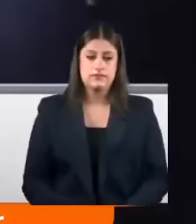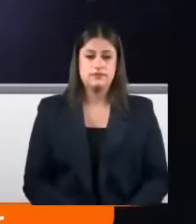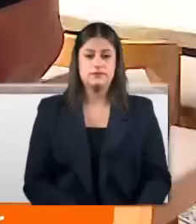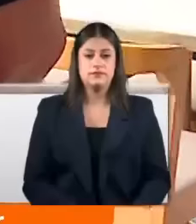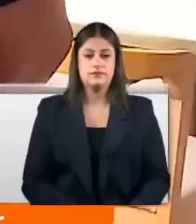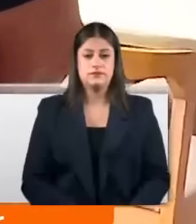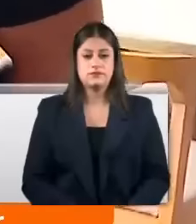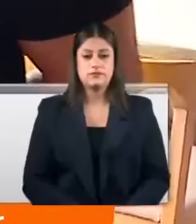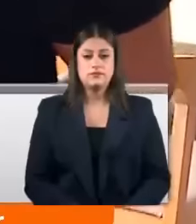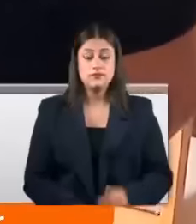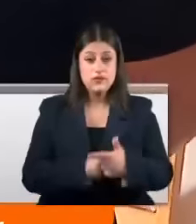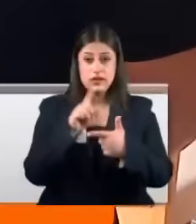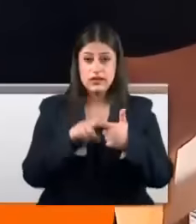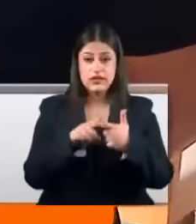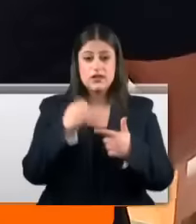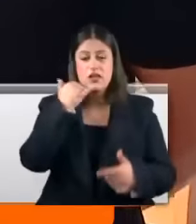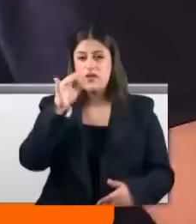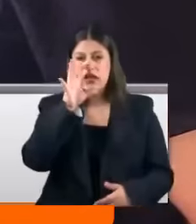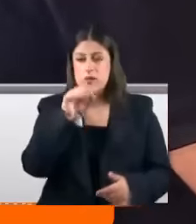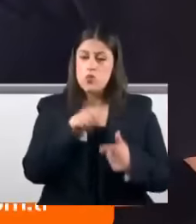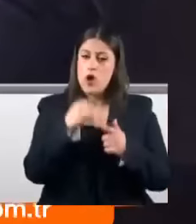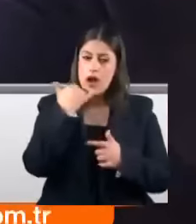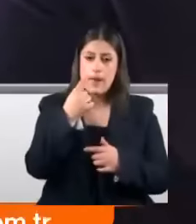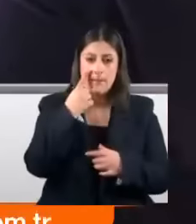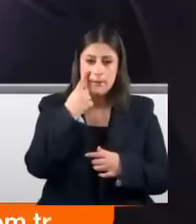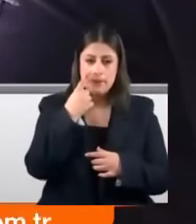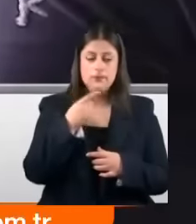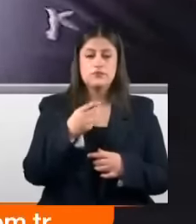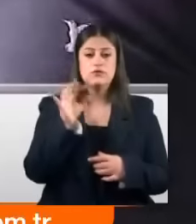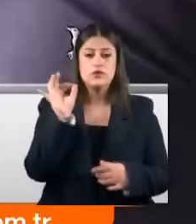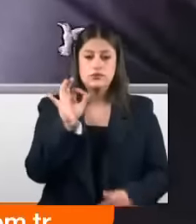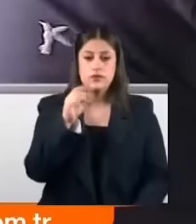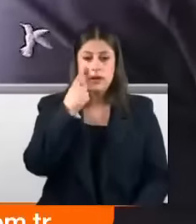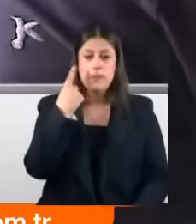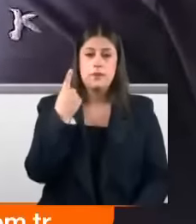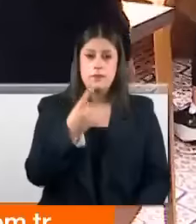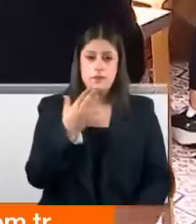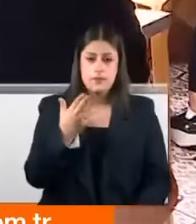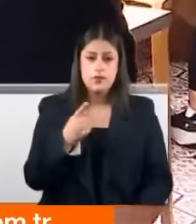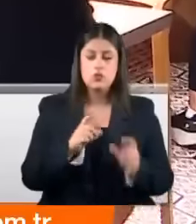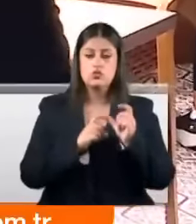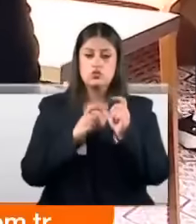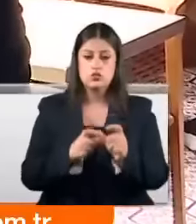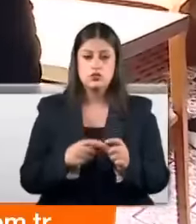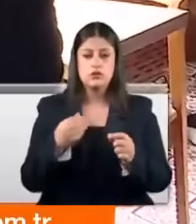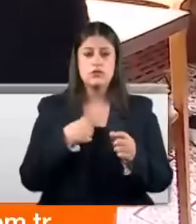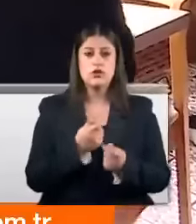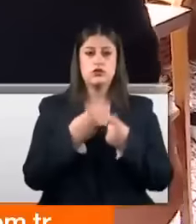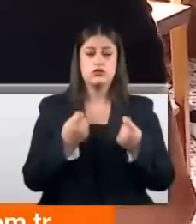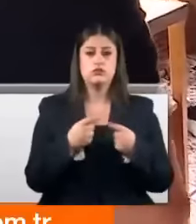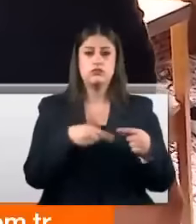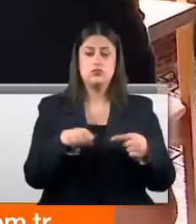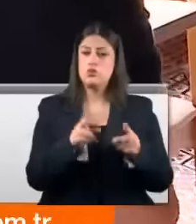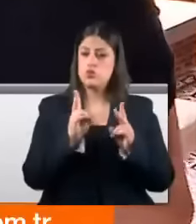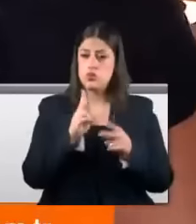servis dışı. İkinci irtibata geçtiği kişiyi arıyoruz. Onun muhatabı olarak size de soruyu iletmek istedik. Kurumsal bir firmada çalışıyorum.